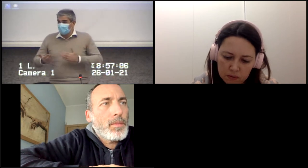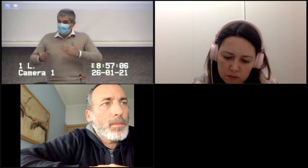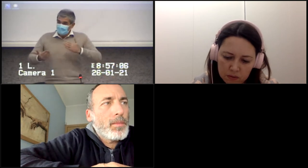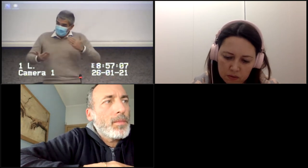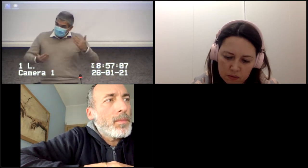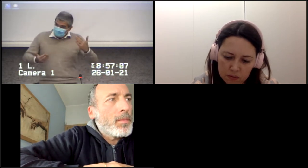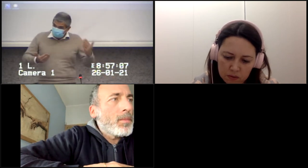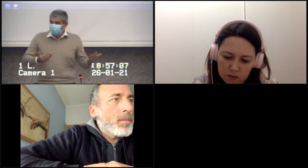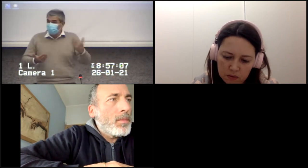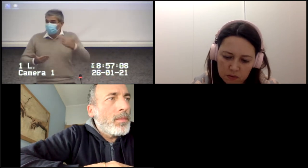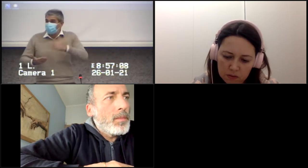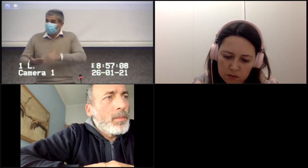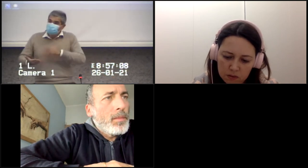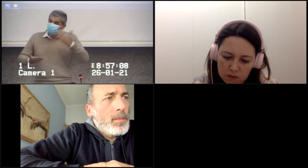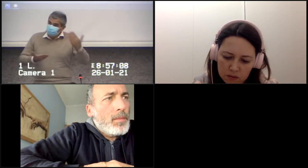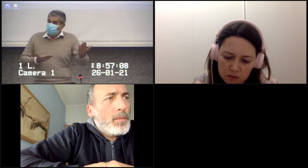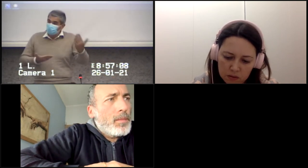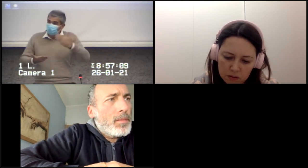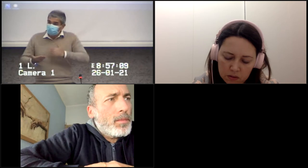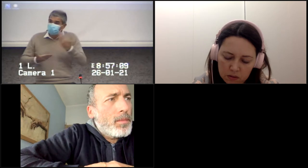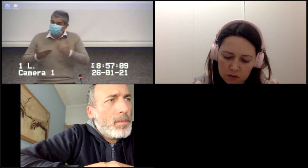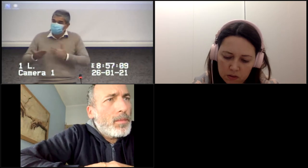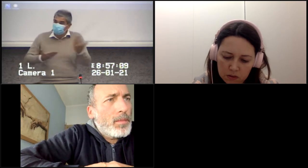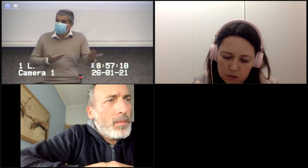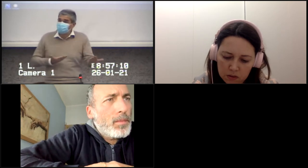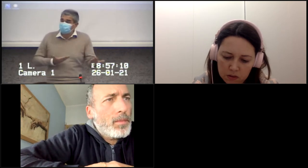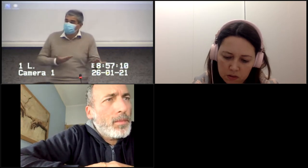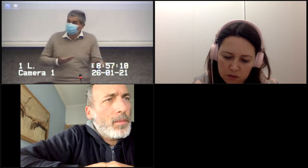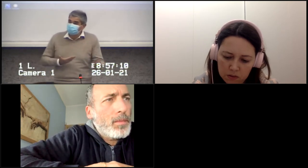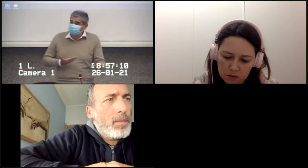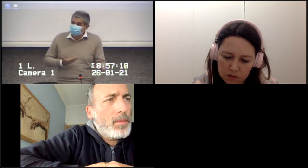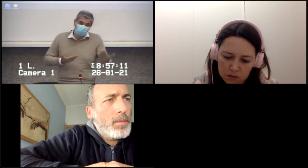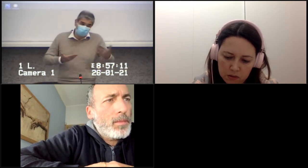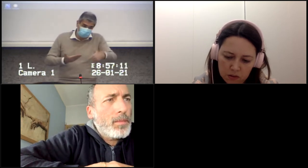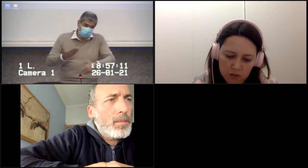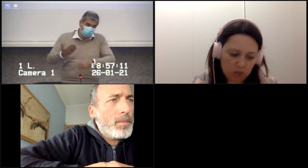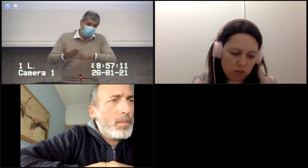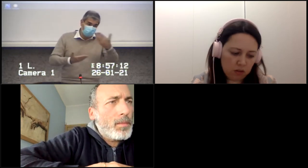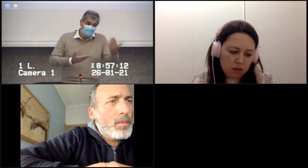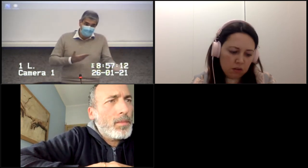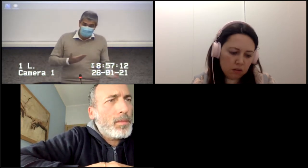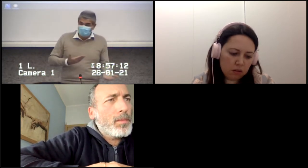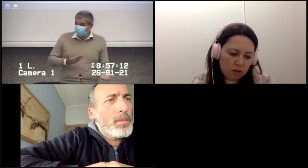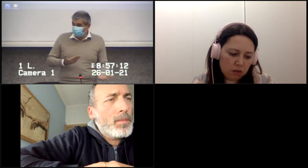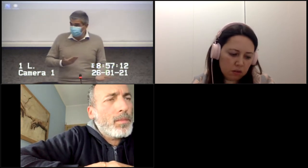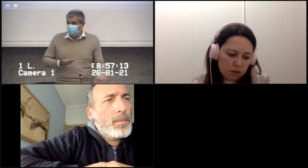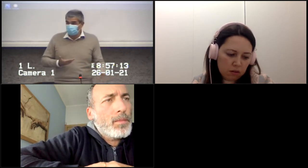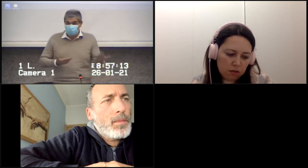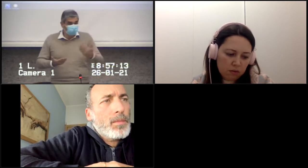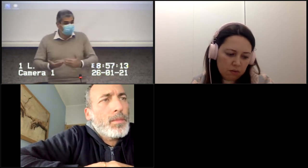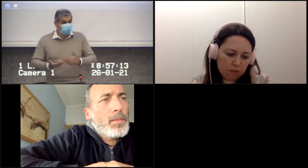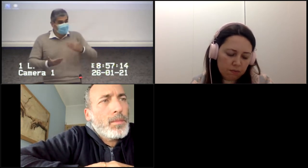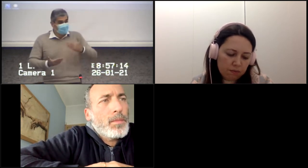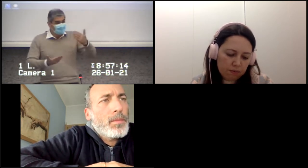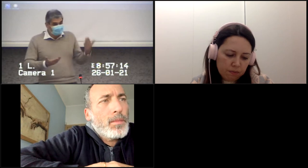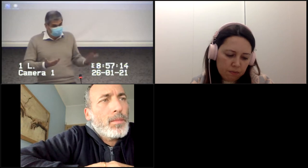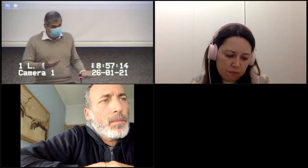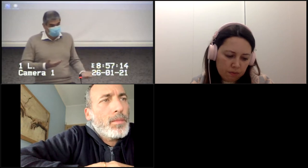strumento non sempre di controllo è nella disponibilità dell'amministrazione negli attuali meccanismi, perché